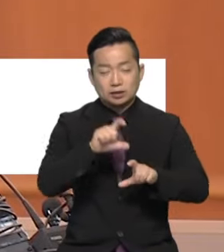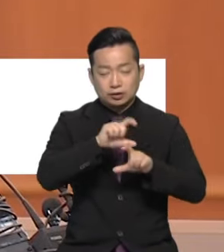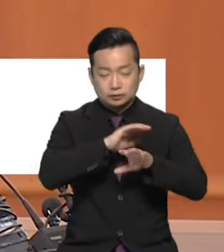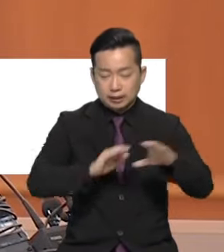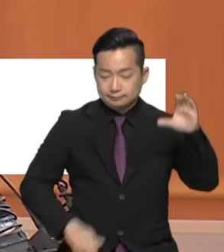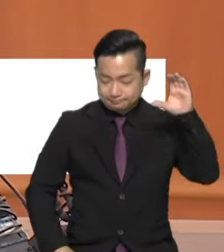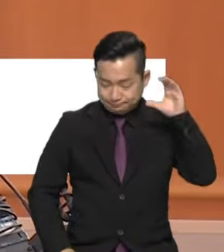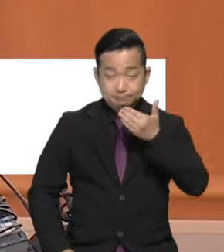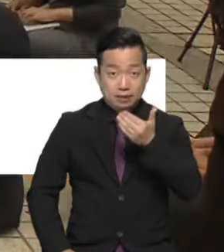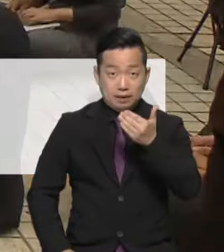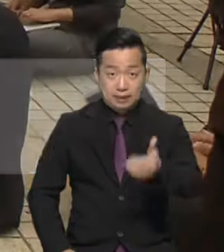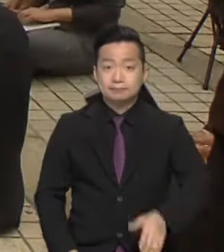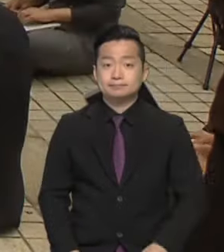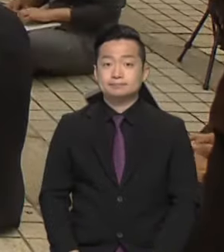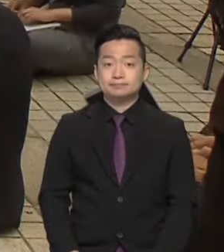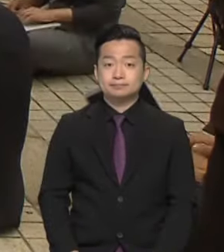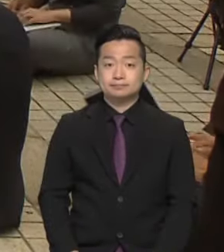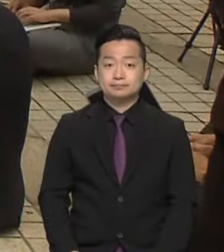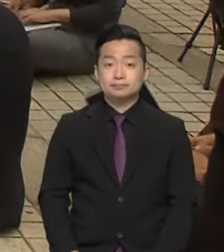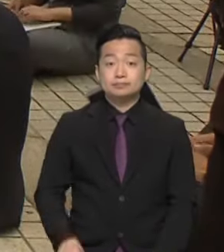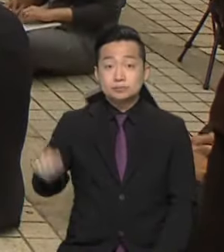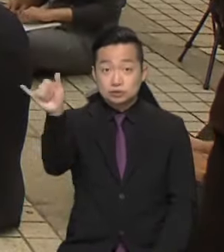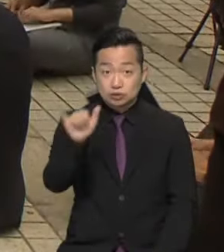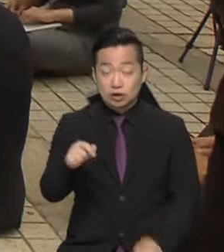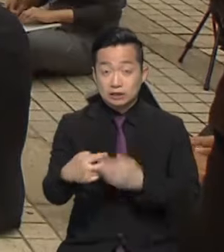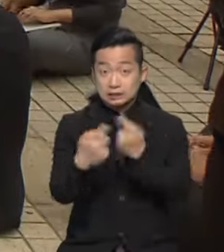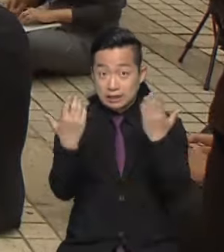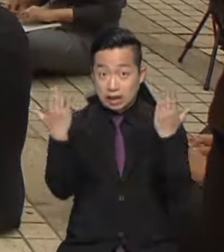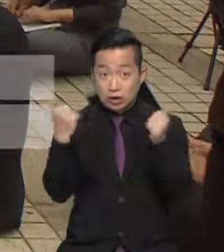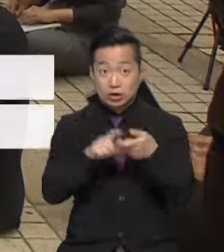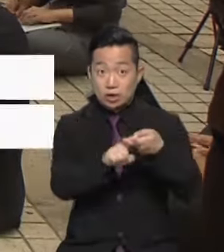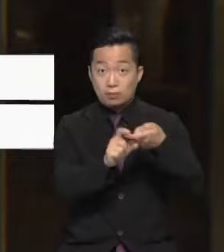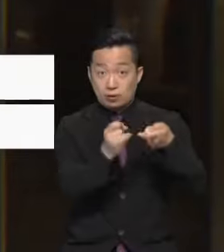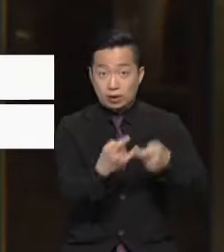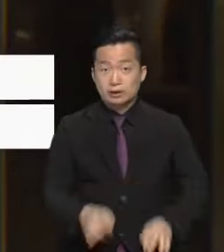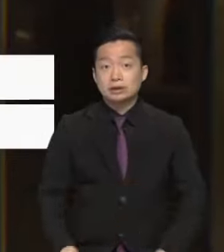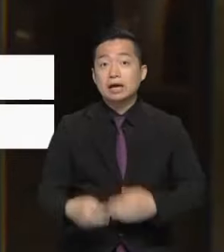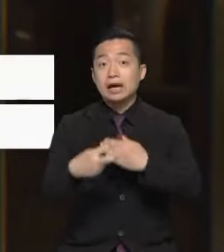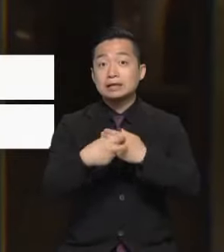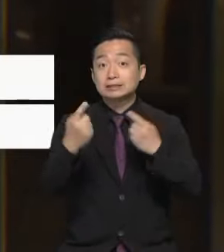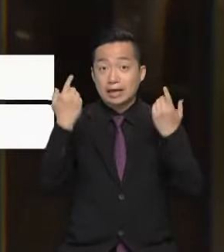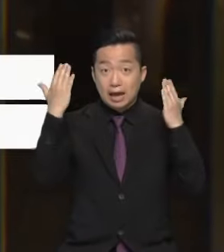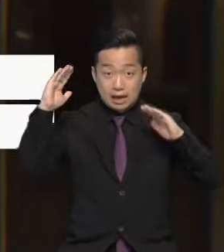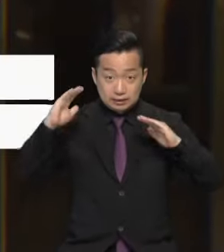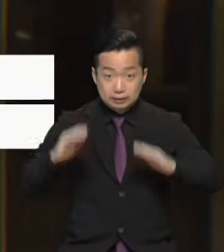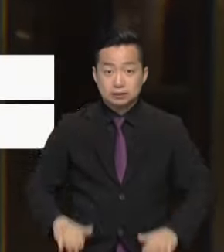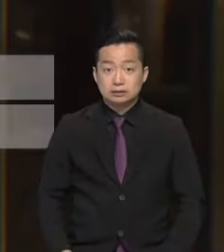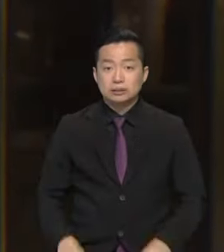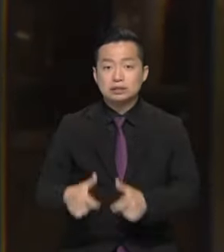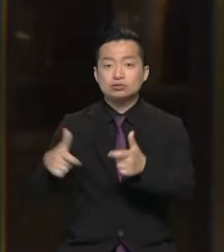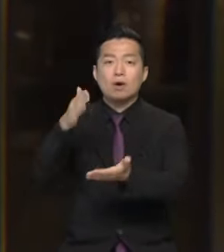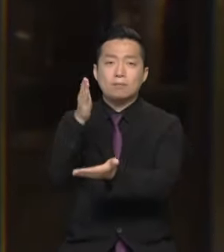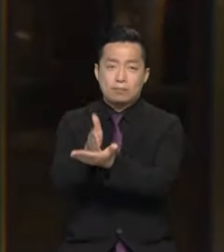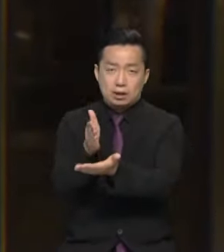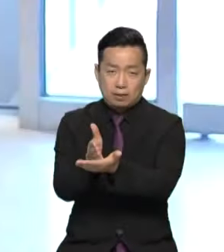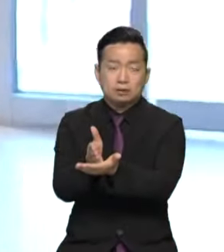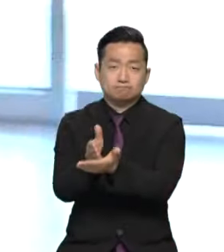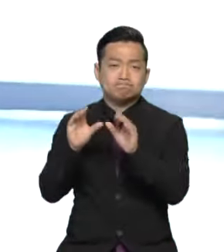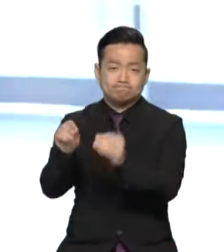진중하게 경청하고 전국 의대교수협의회와 의대생들은 오늘도 의대 증원 절차를 멈춰달라고